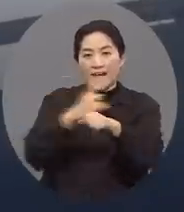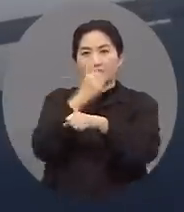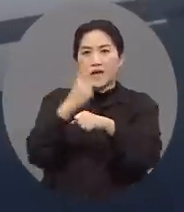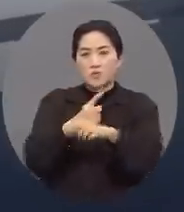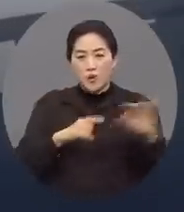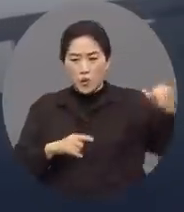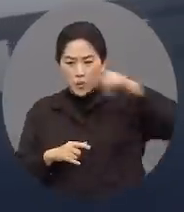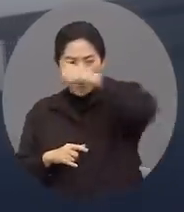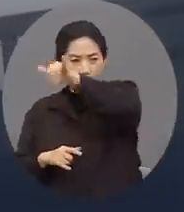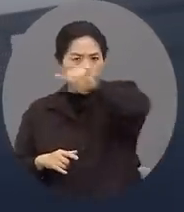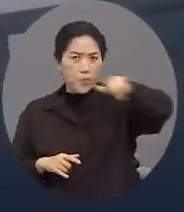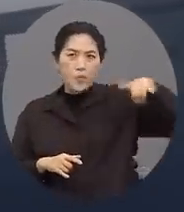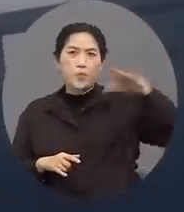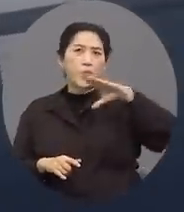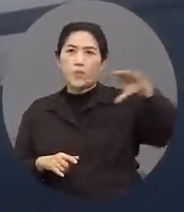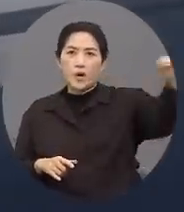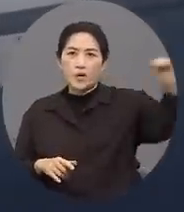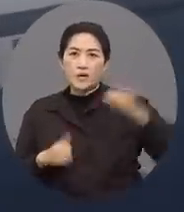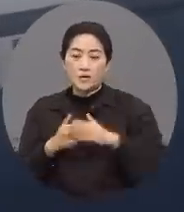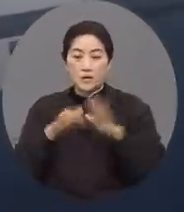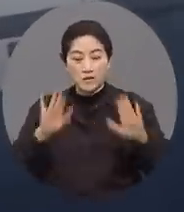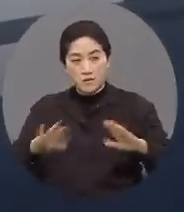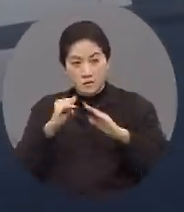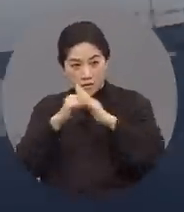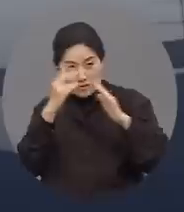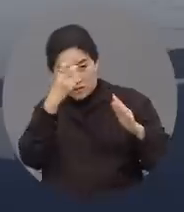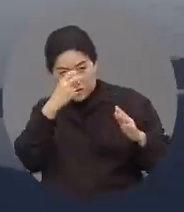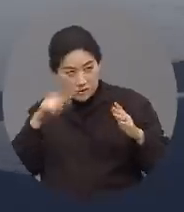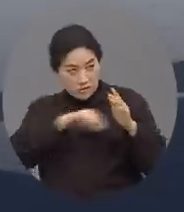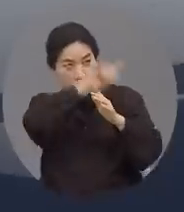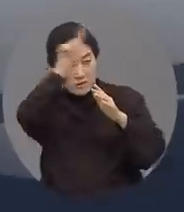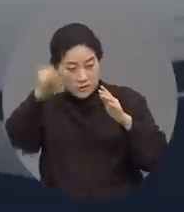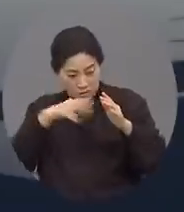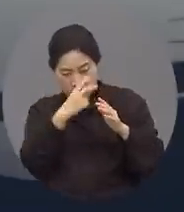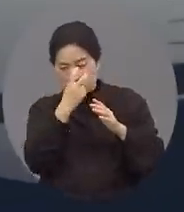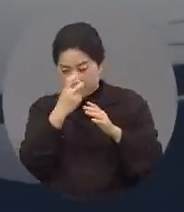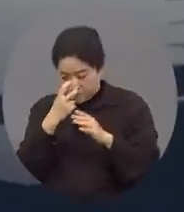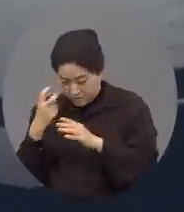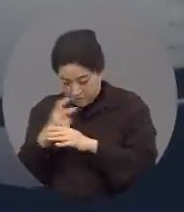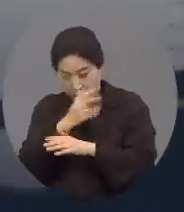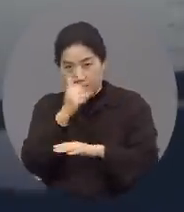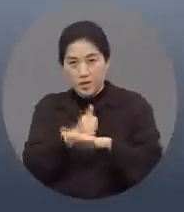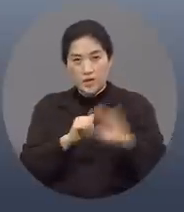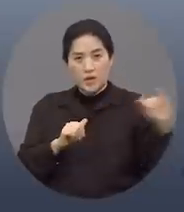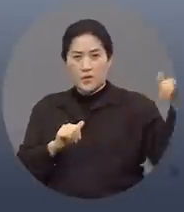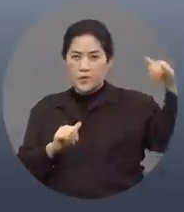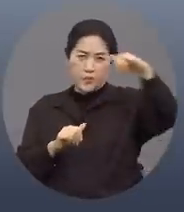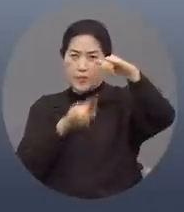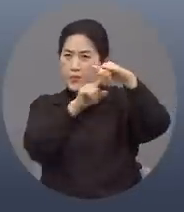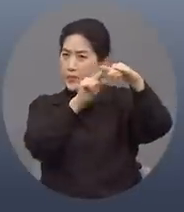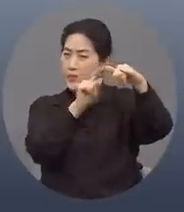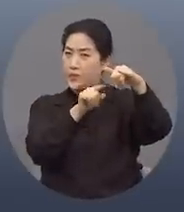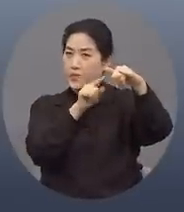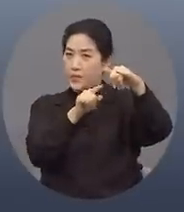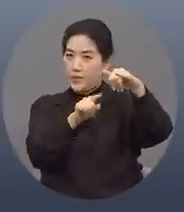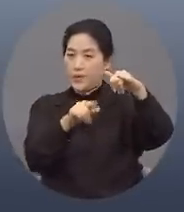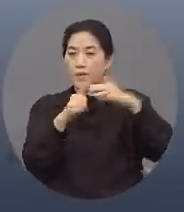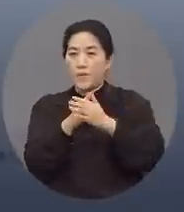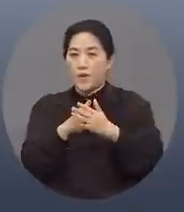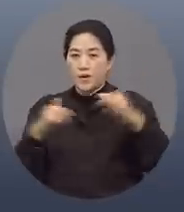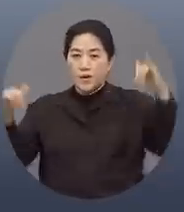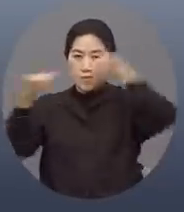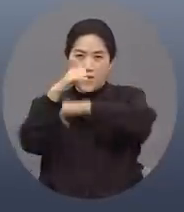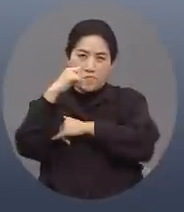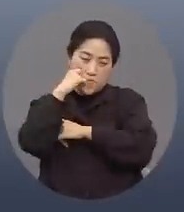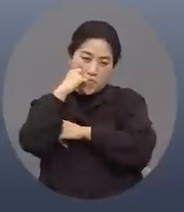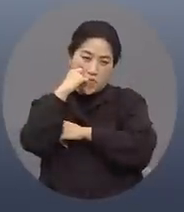합참이 당시 무인기의 탐지 과정과 군의 레이더 자료를 검열한 결과 이 무인기로 추정되는 항적이 비행 금지 구역